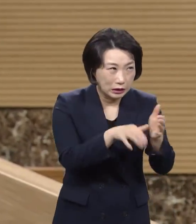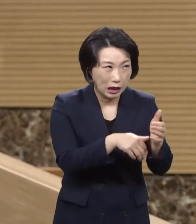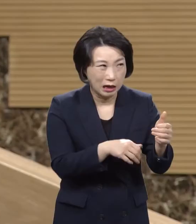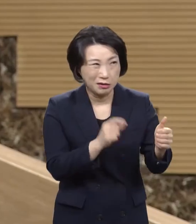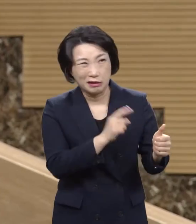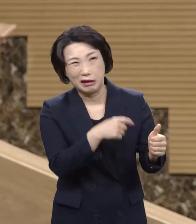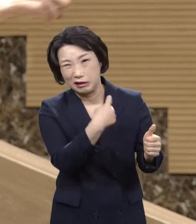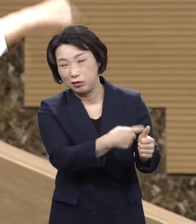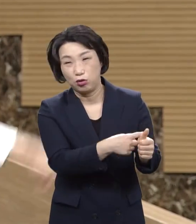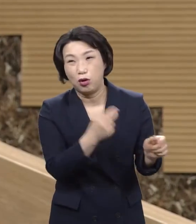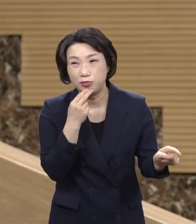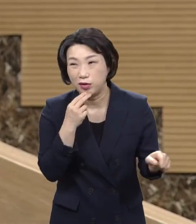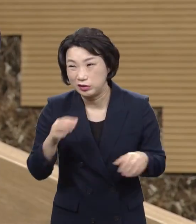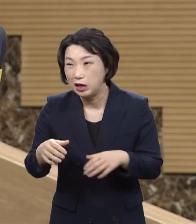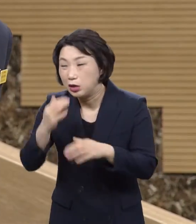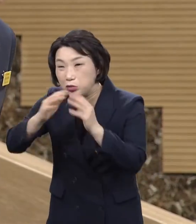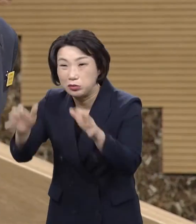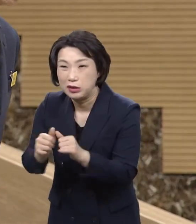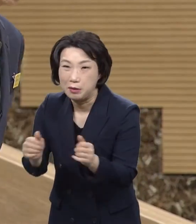자기들끼리 그래.